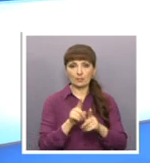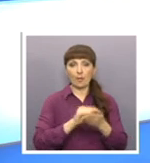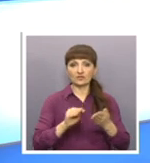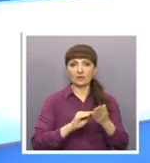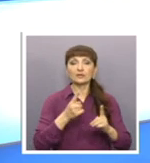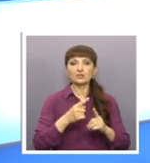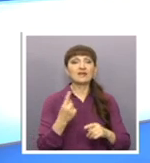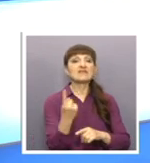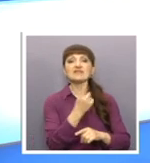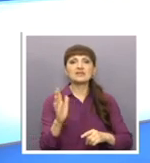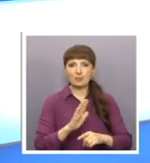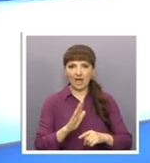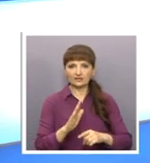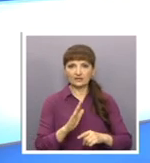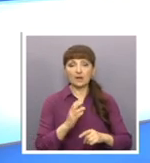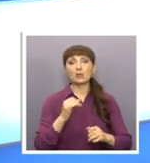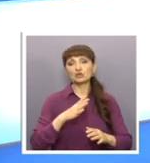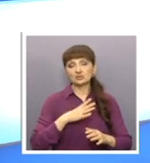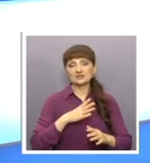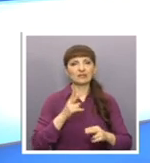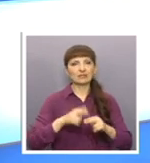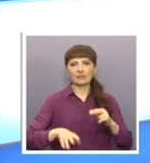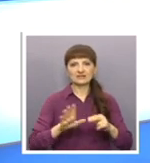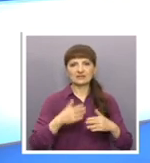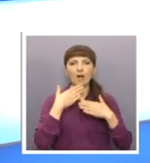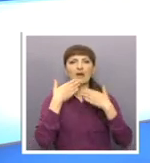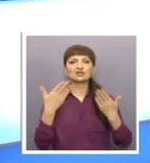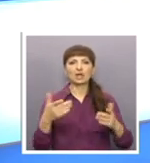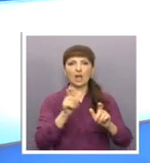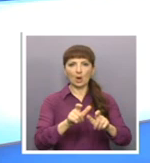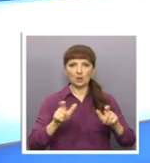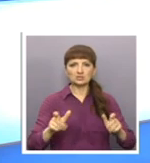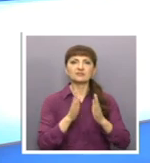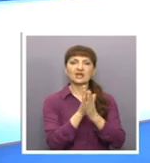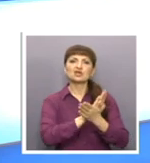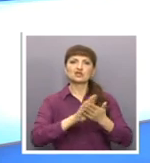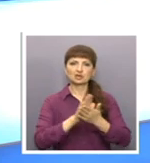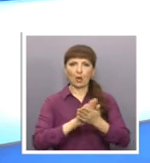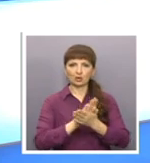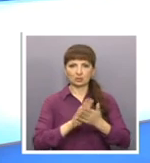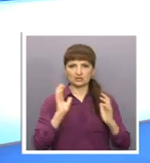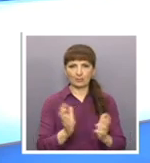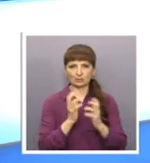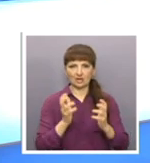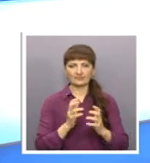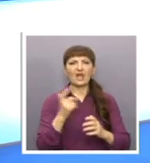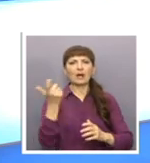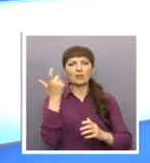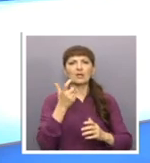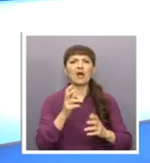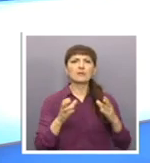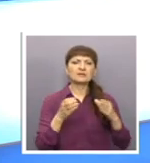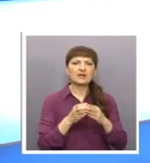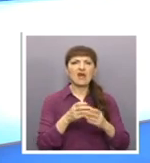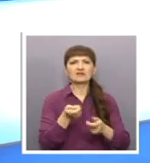что это не первое, думаю, что еще не последнее обращение к людям соблюдать чистоту. Как бы ни старались коммунальные предприятия,